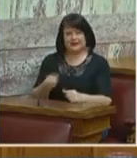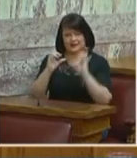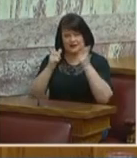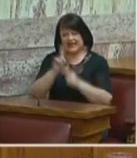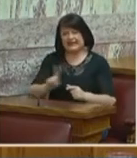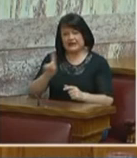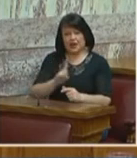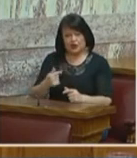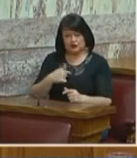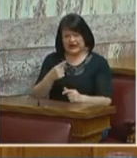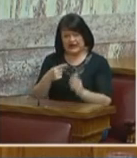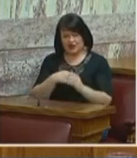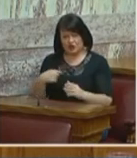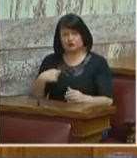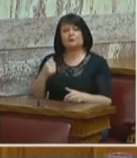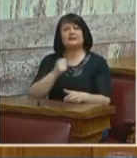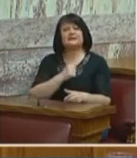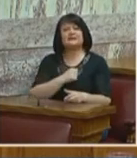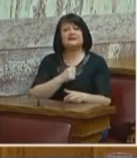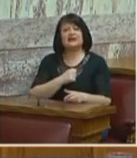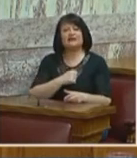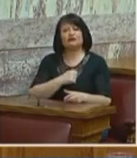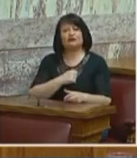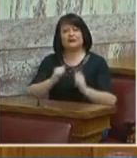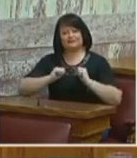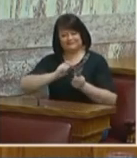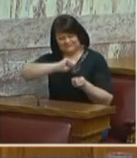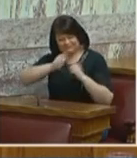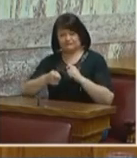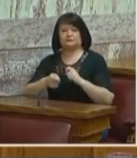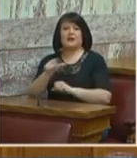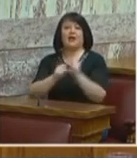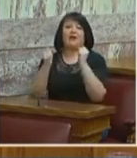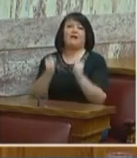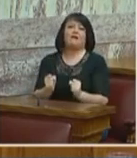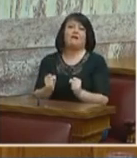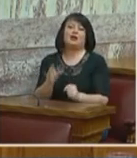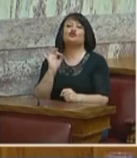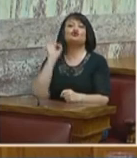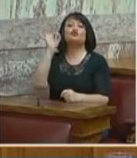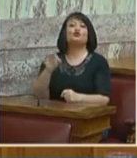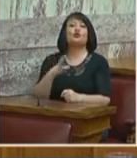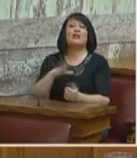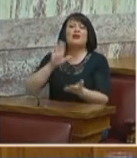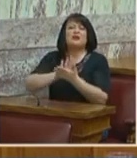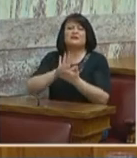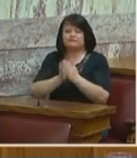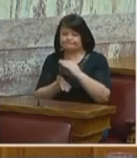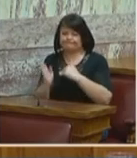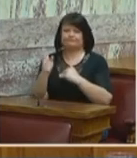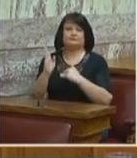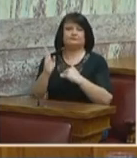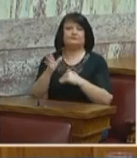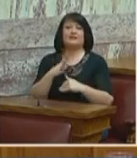Μητσοτάκης, πιστεύουμε σε μια γενναία αλλαγή της σημερινής κατάστασης. Στοχεύουμε στην έξοδο από το τέλμα, φιλοδοξούμε να διακριθούμε στους